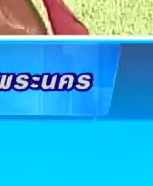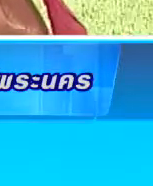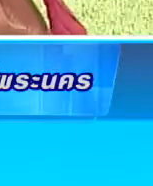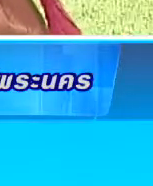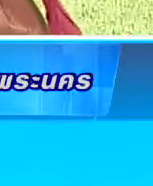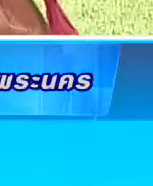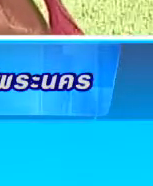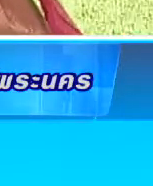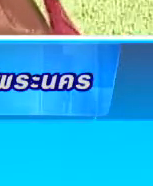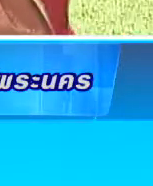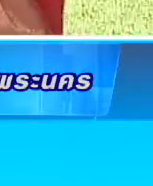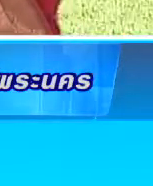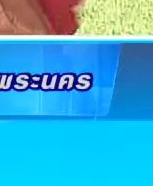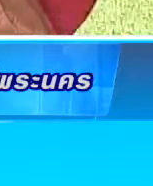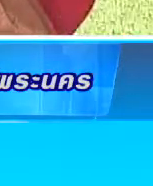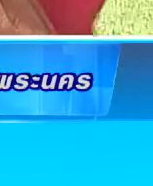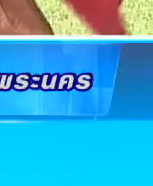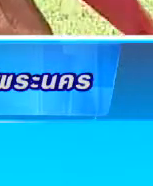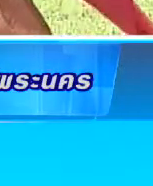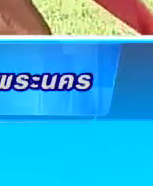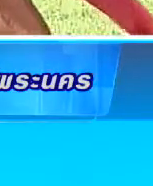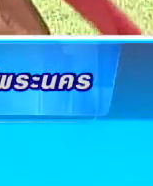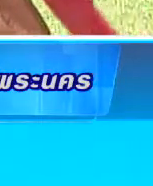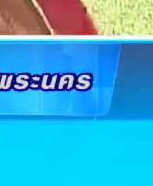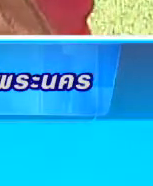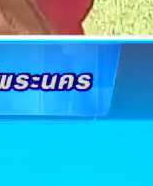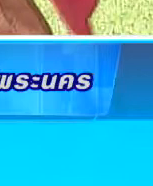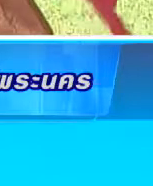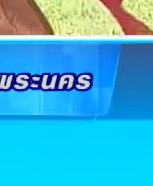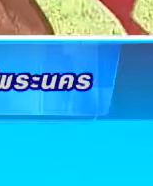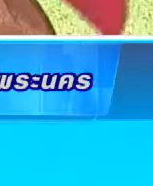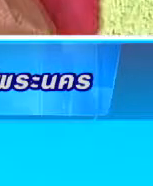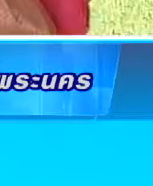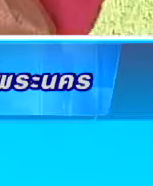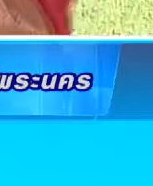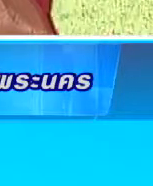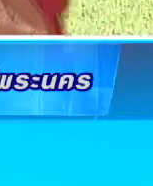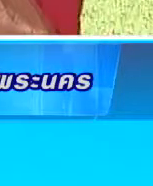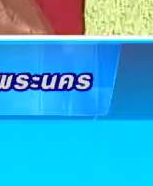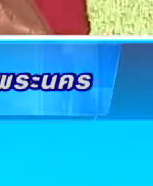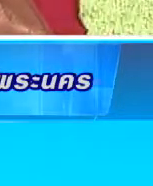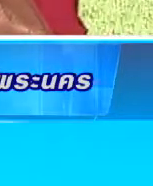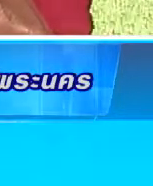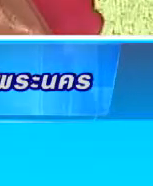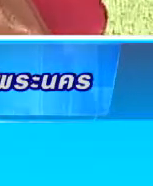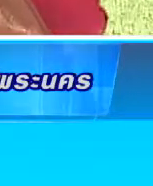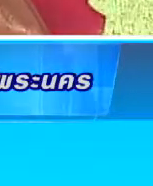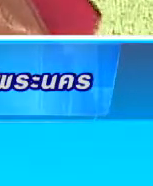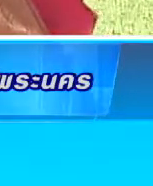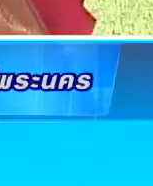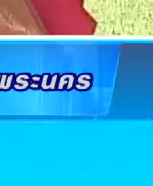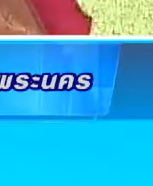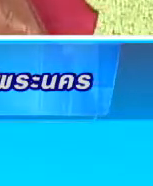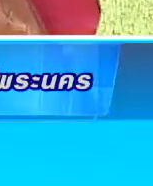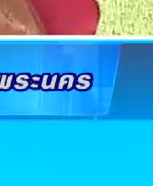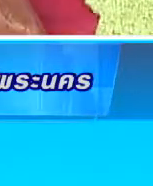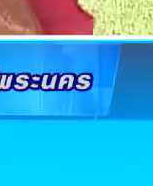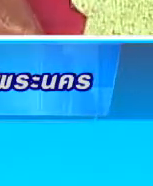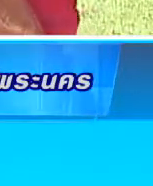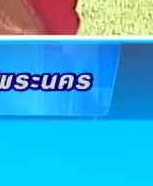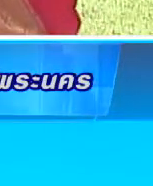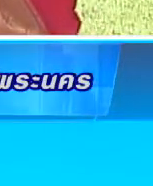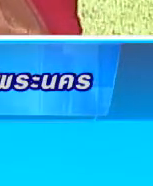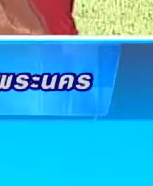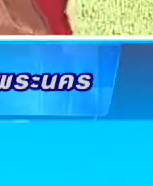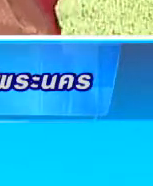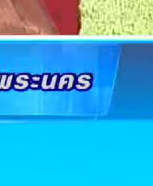ซต์ M Culture นะคะหรือว่าหากใครมีสมาร์ทโฟนก็สามารถที่จะดาวน์โหลดแอปพลิเคชันนะคะ236ปีกรุงรัตนโก